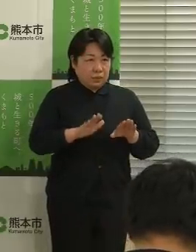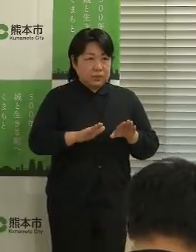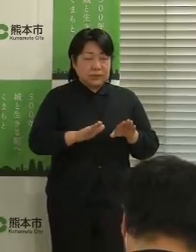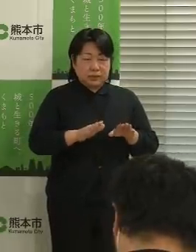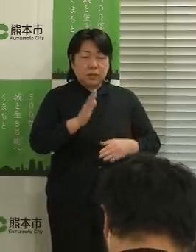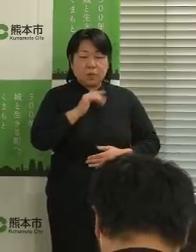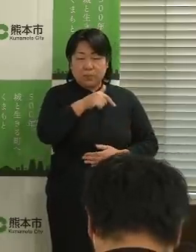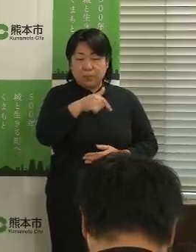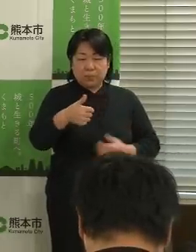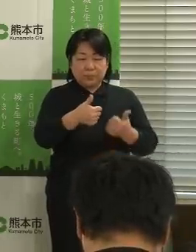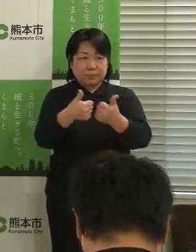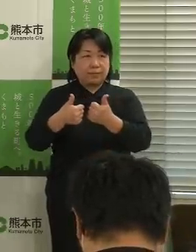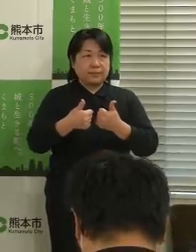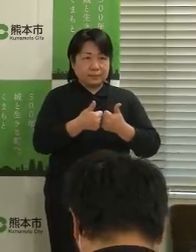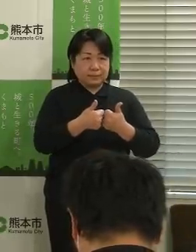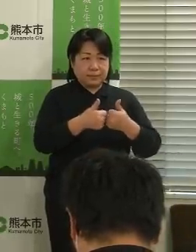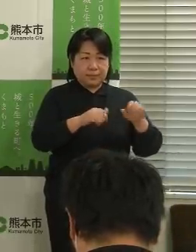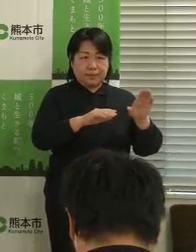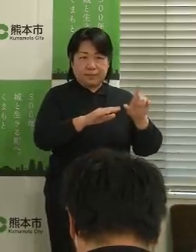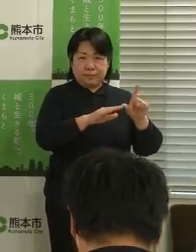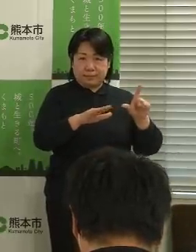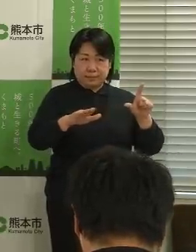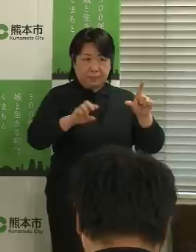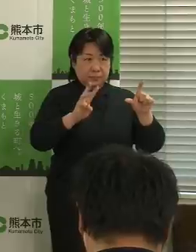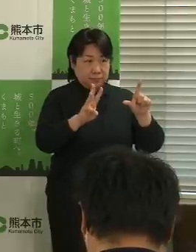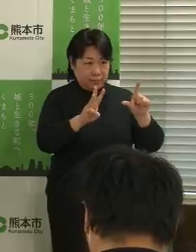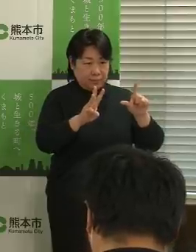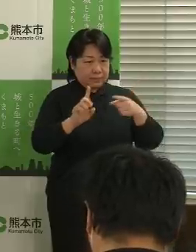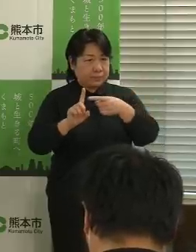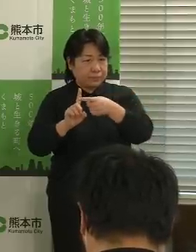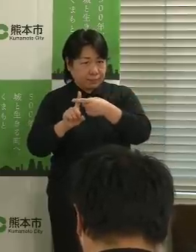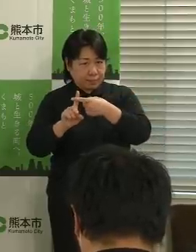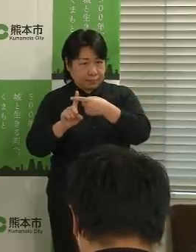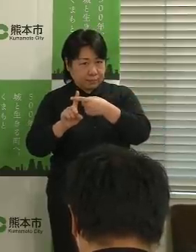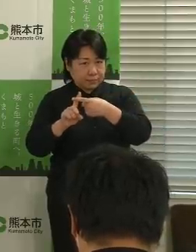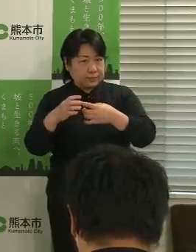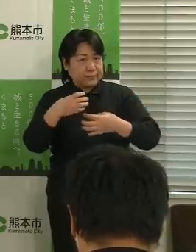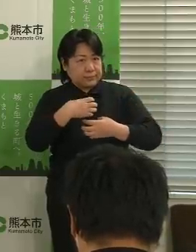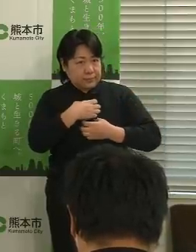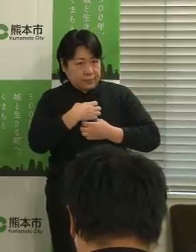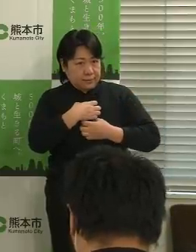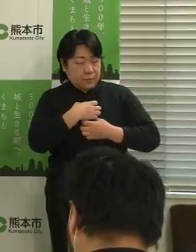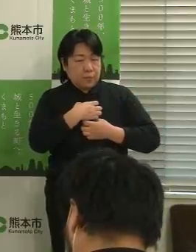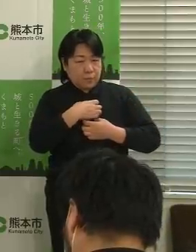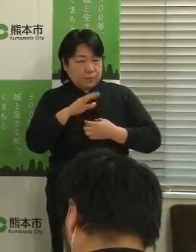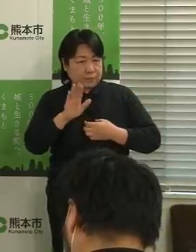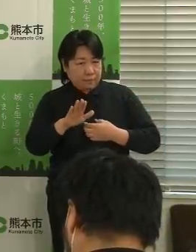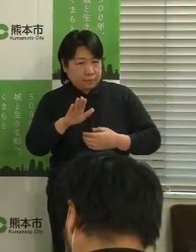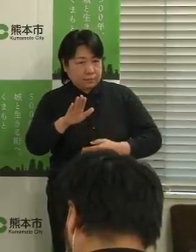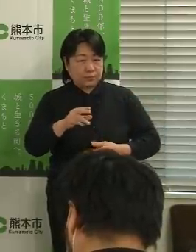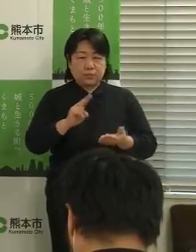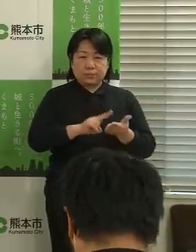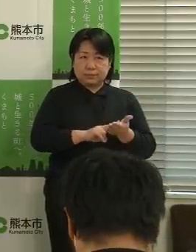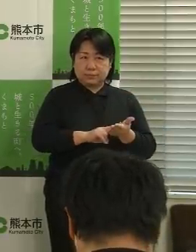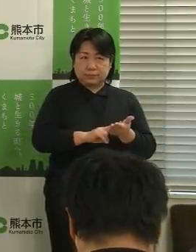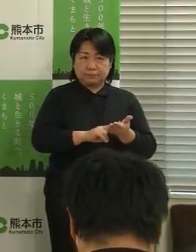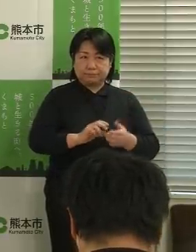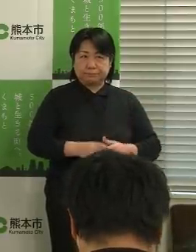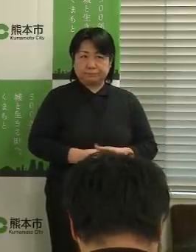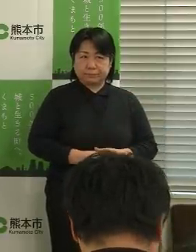本部会議でレベル3プラスの警報レベルにあることを決定をいたしました